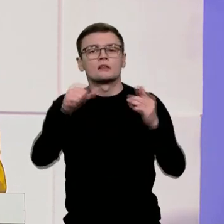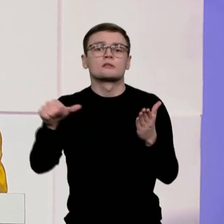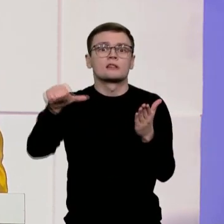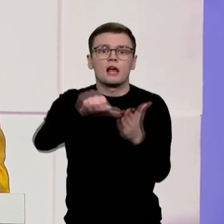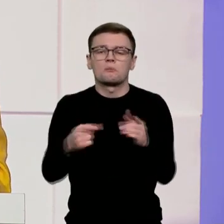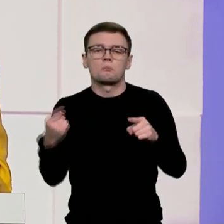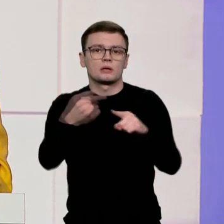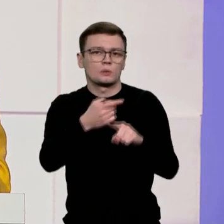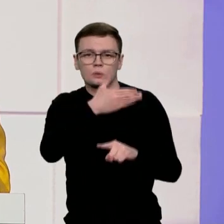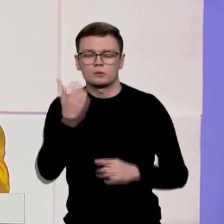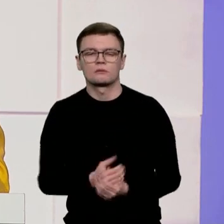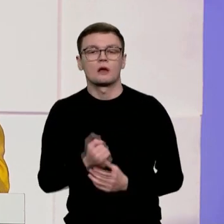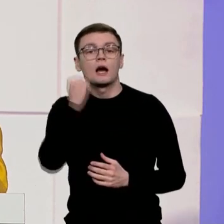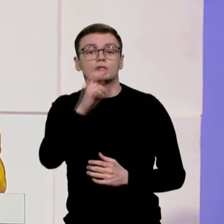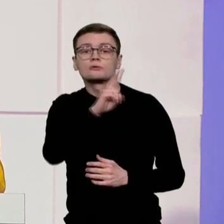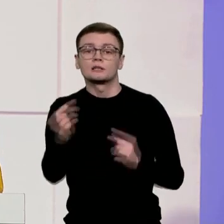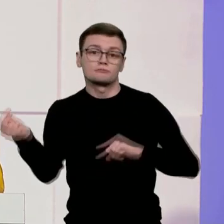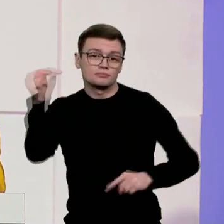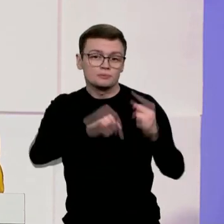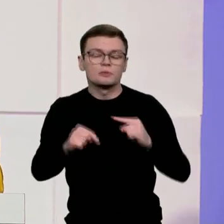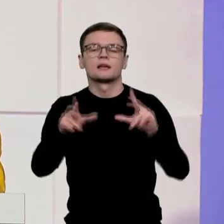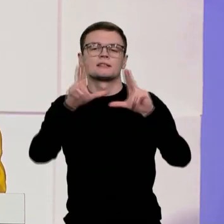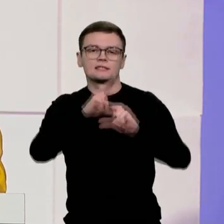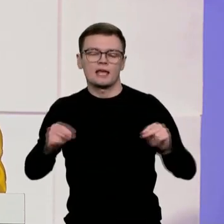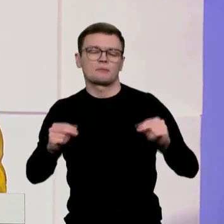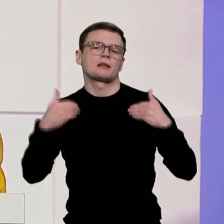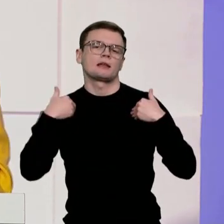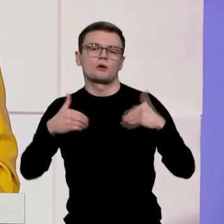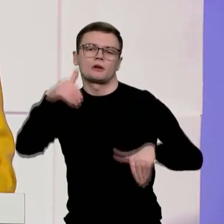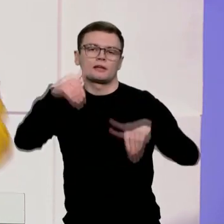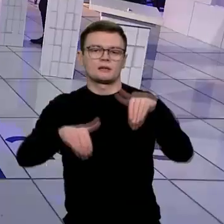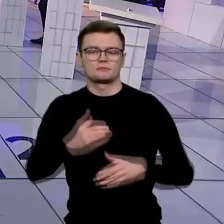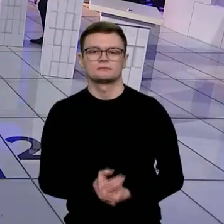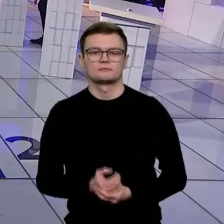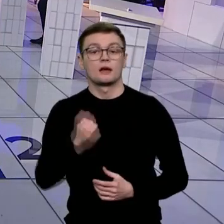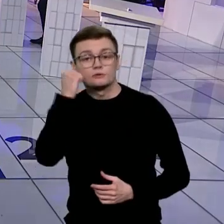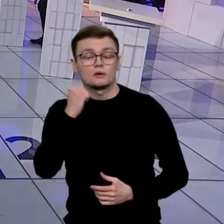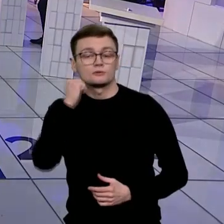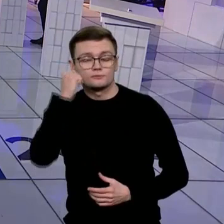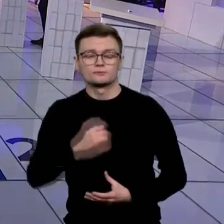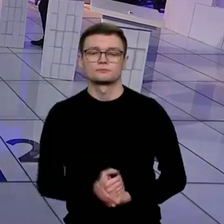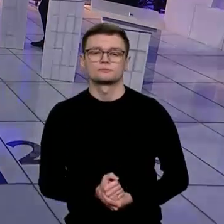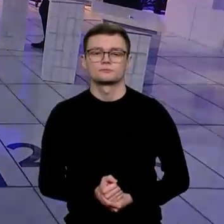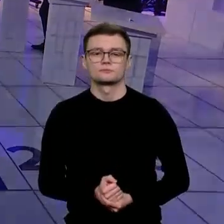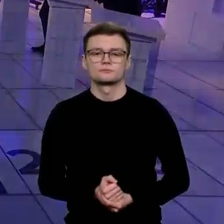pridedamas. Ačiū atvykusiems ir linkiu sėkmės rinkimuose. Ačiū Jums, dėkui. Dėkojame.